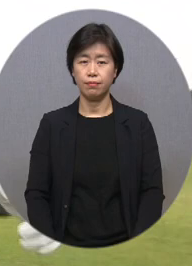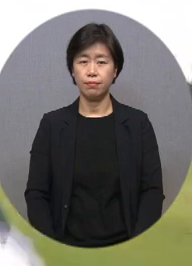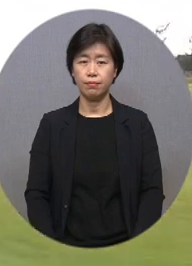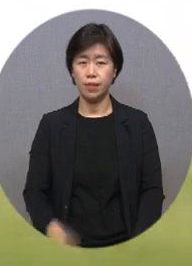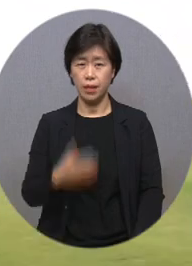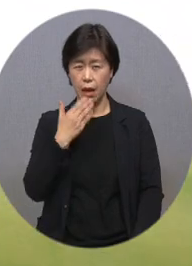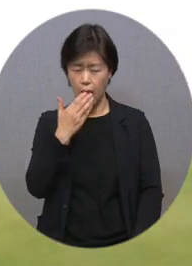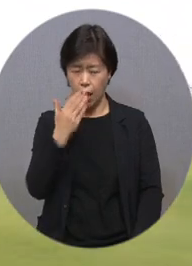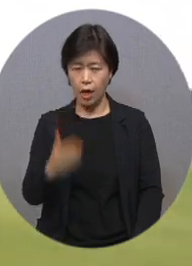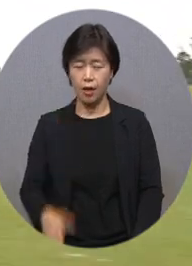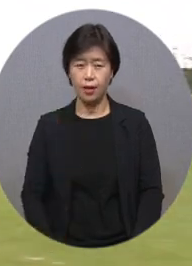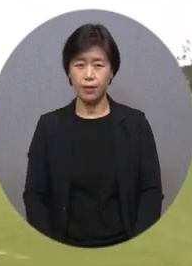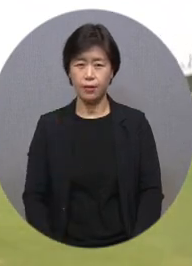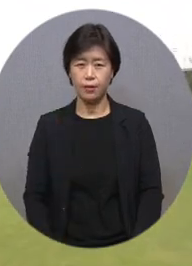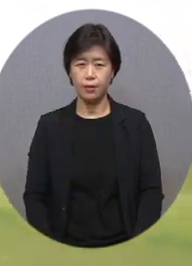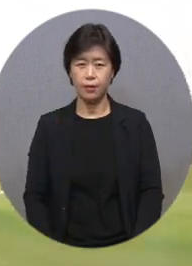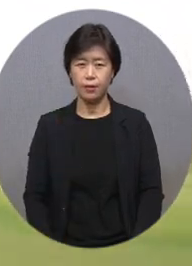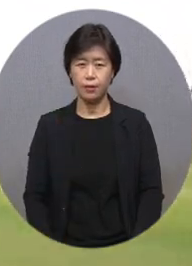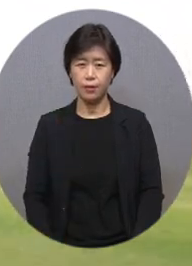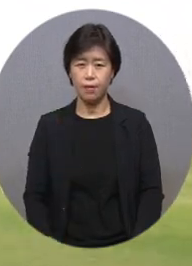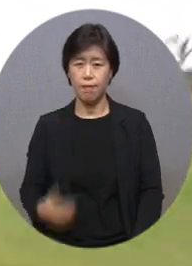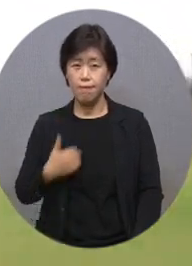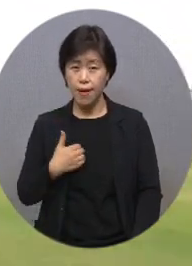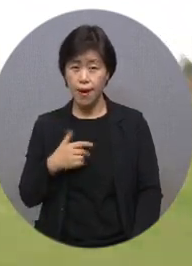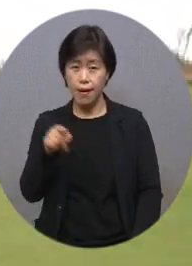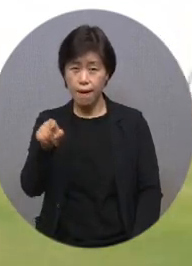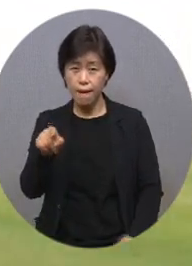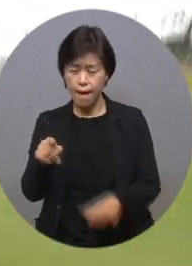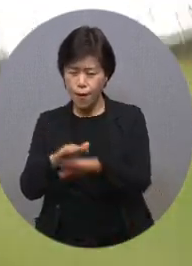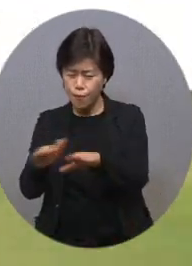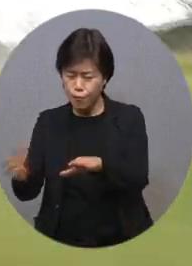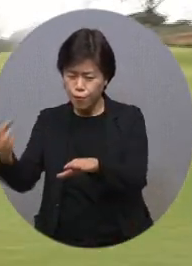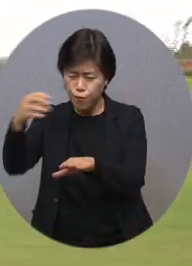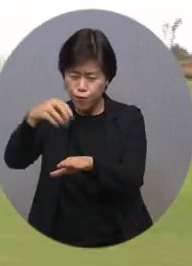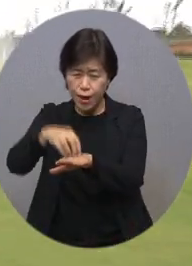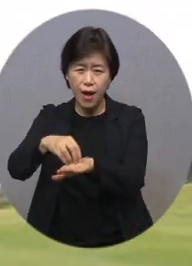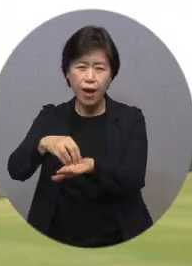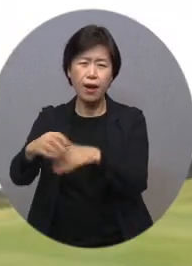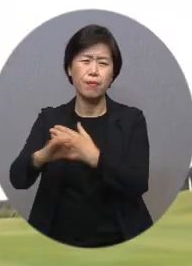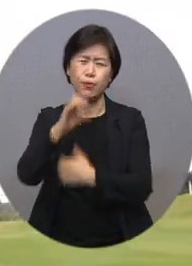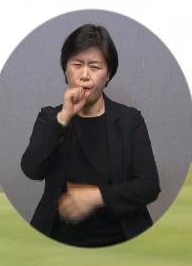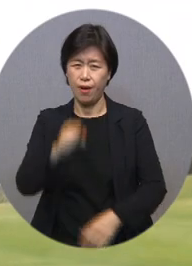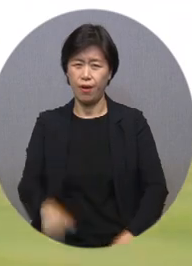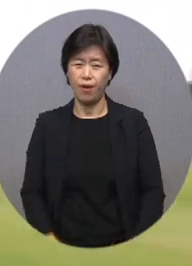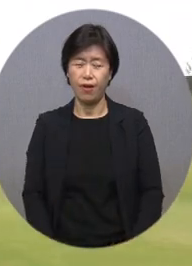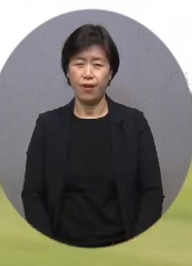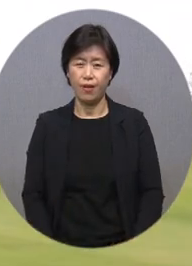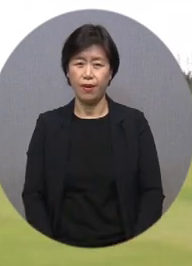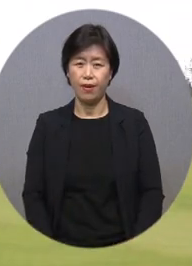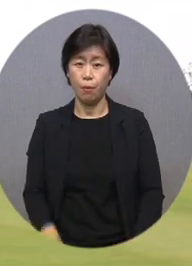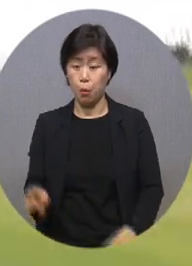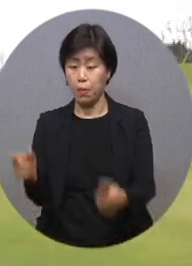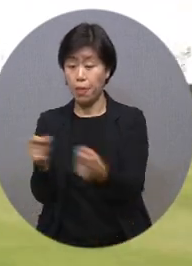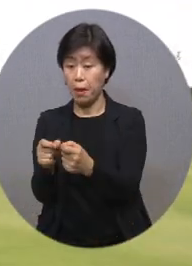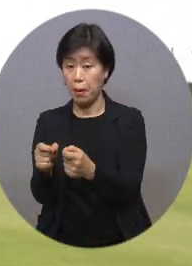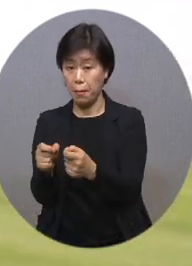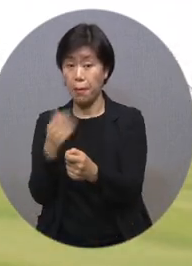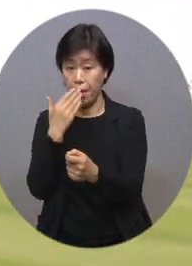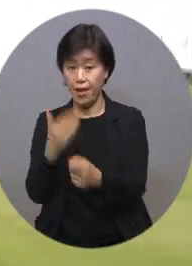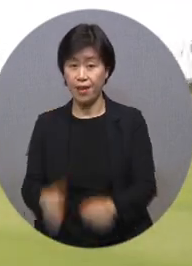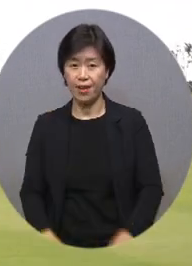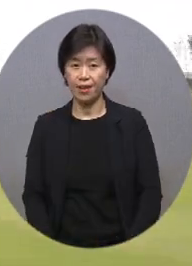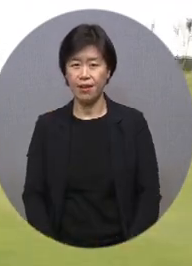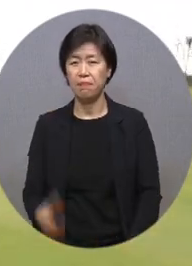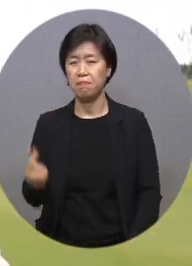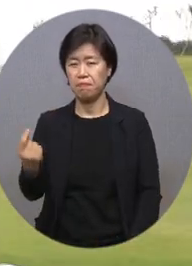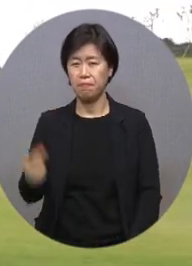아! 남자들 내가 저걸 올렸어야 되는구나 하연아 씨 언니 너... 붙여서 넣을 수 있잖아 어, 당연하지 그리고